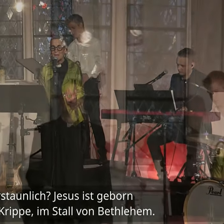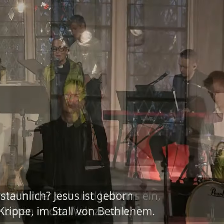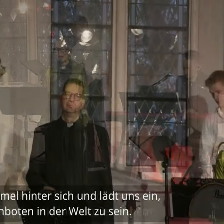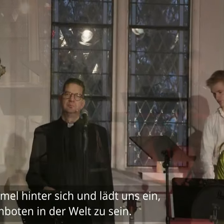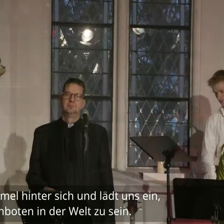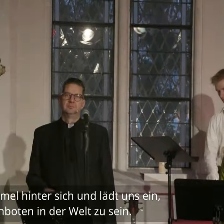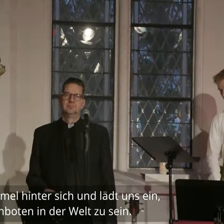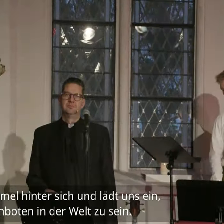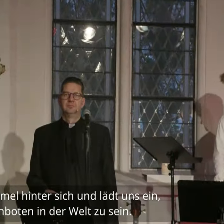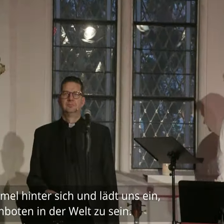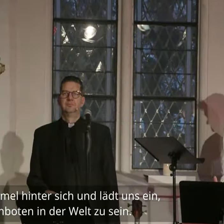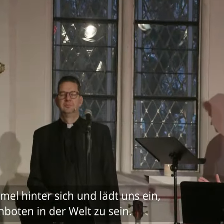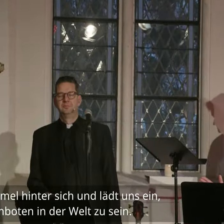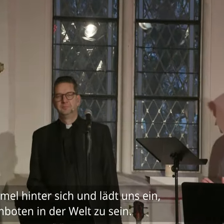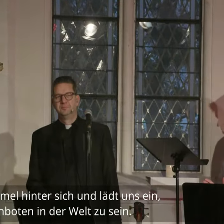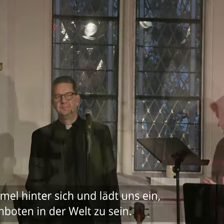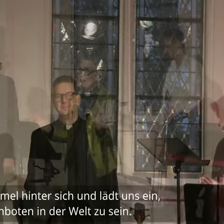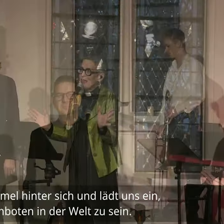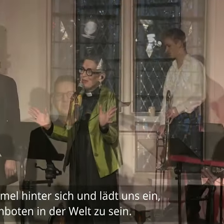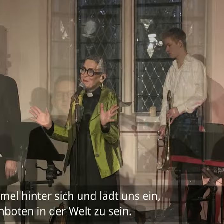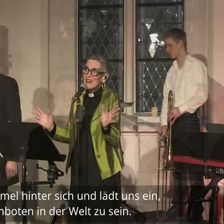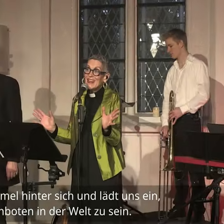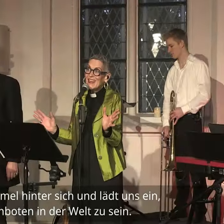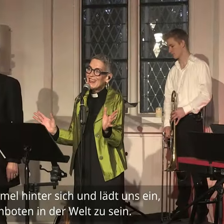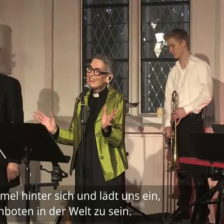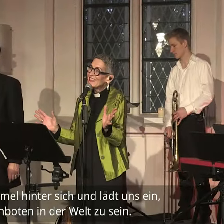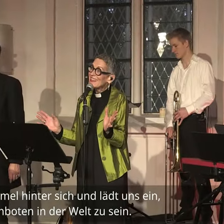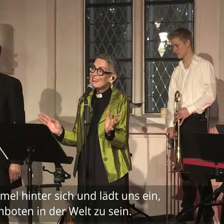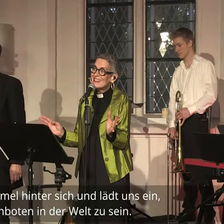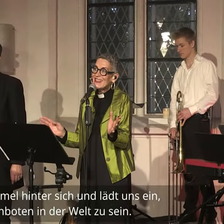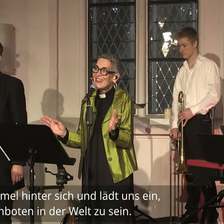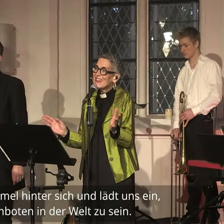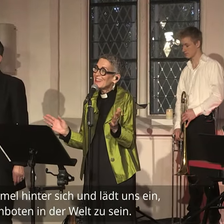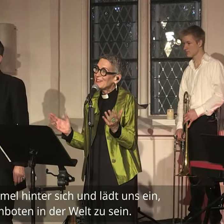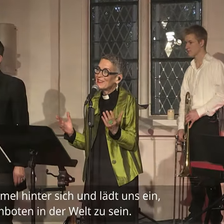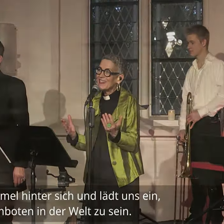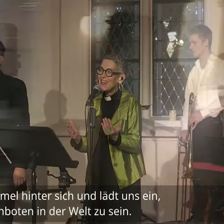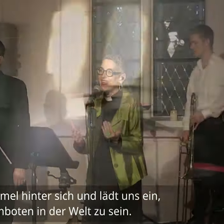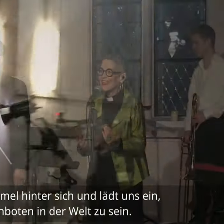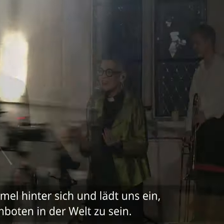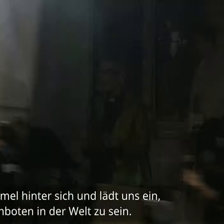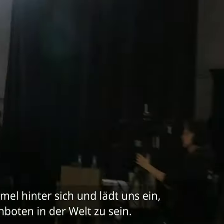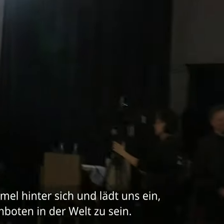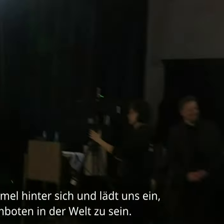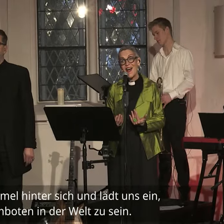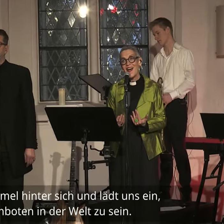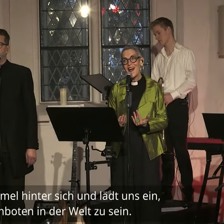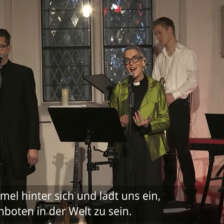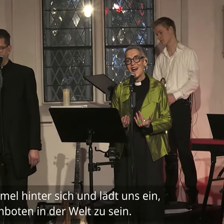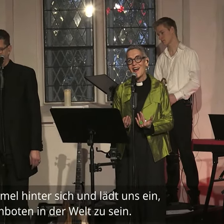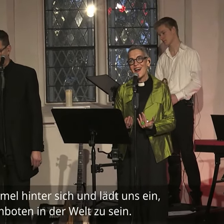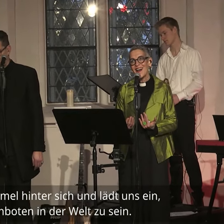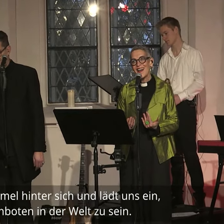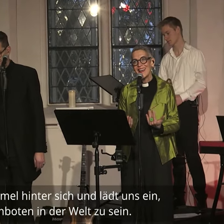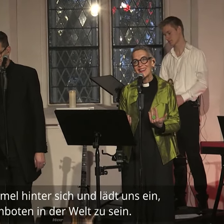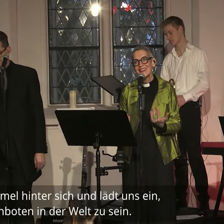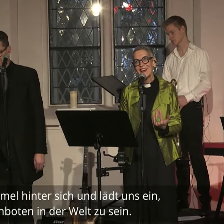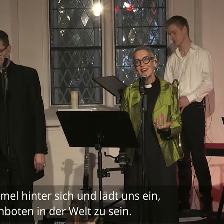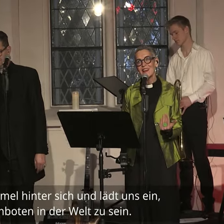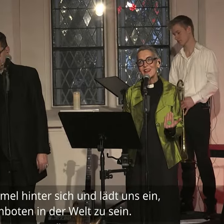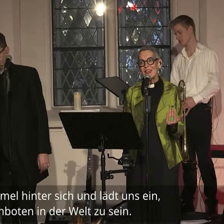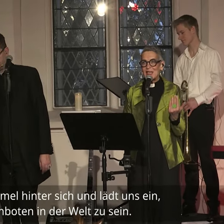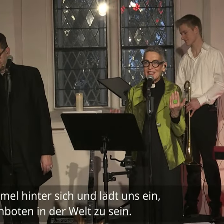Bethlehem, ließ den Himmel hinter sich und lädt uns